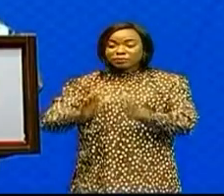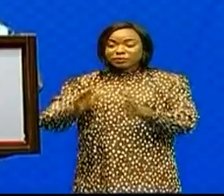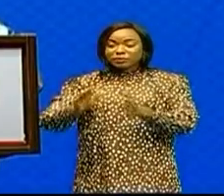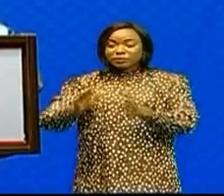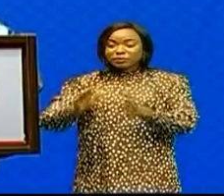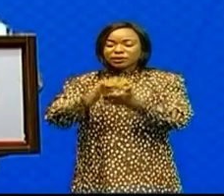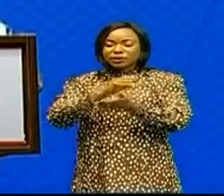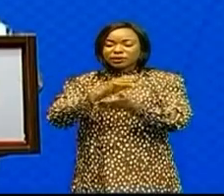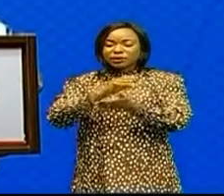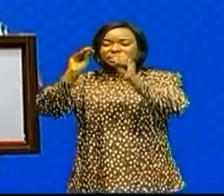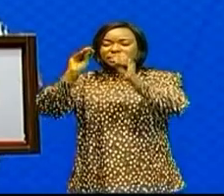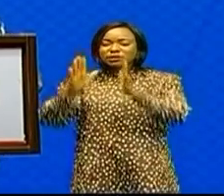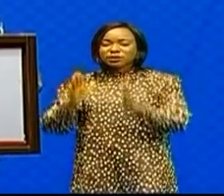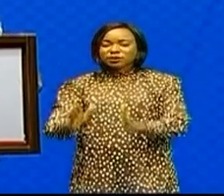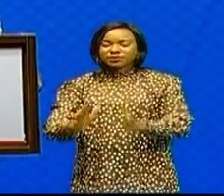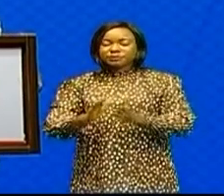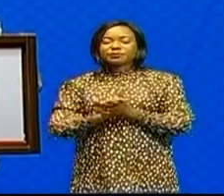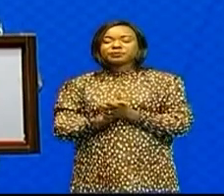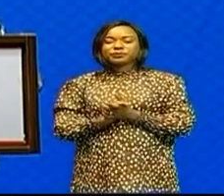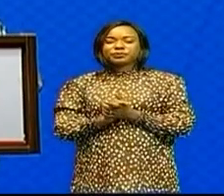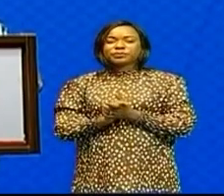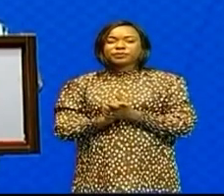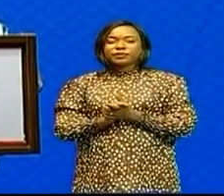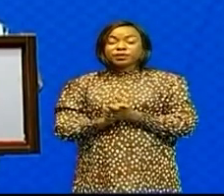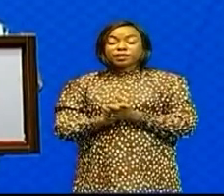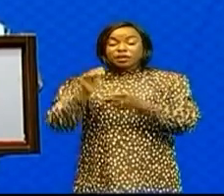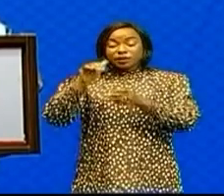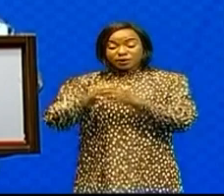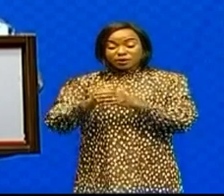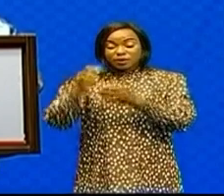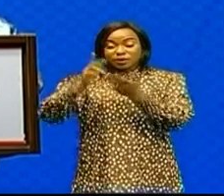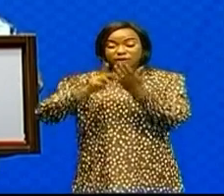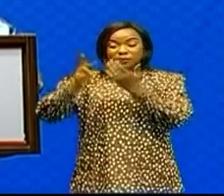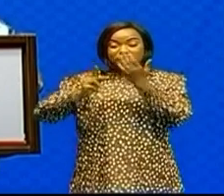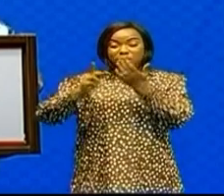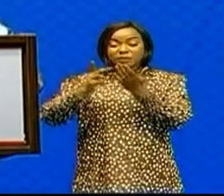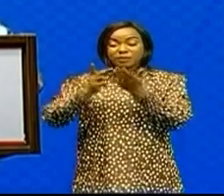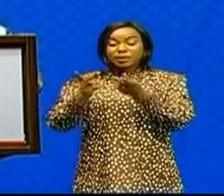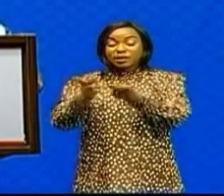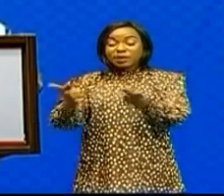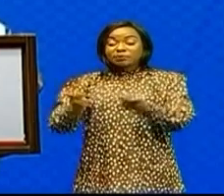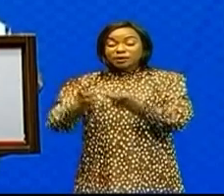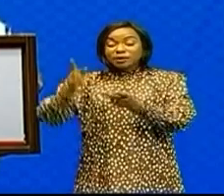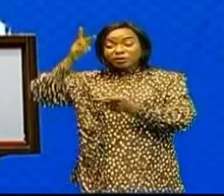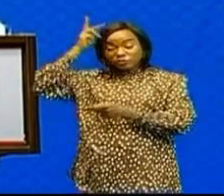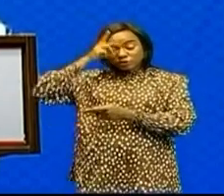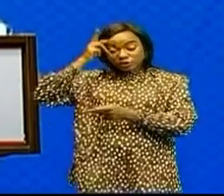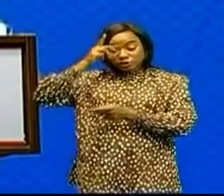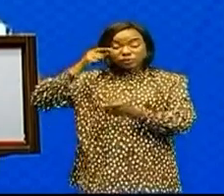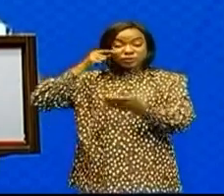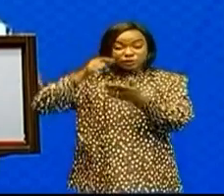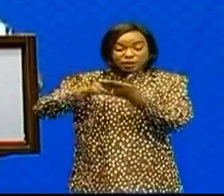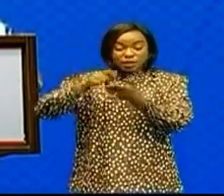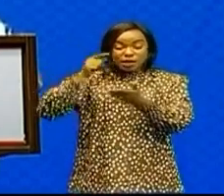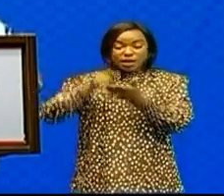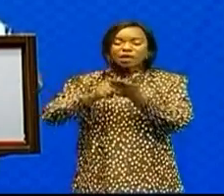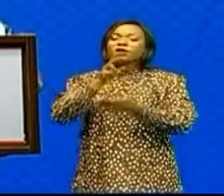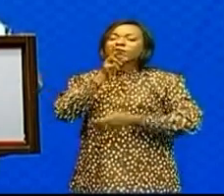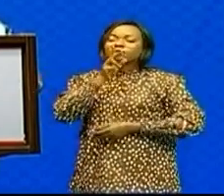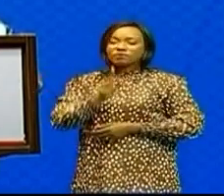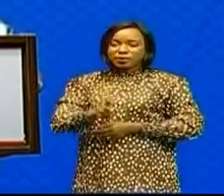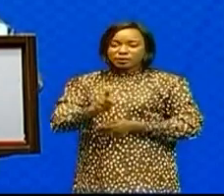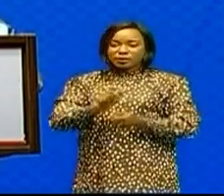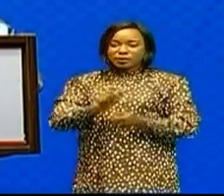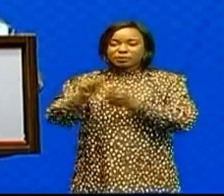bancs syndicales. Sur le plan politique, il a été signalé la confirmation par la